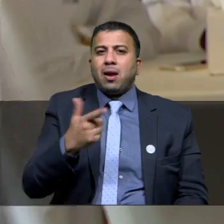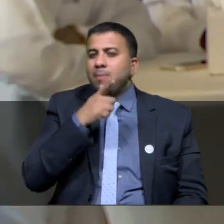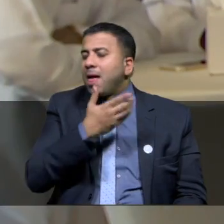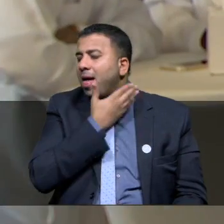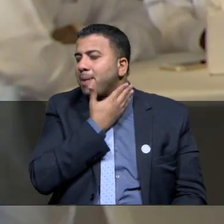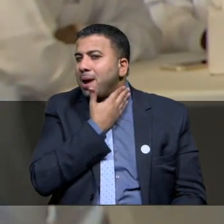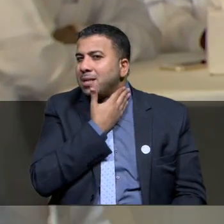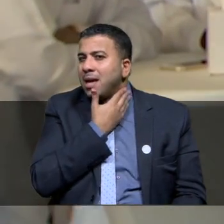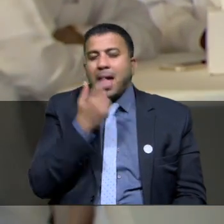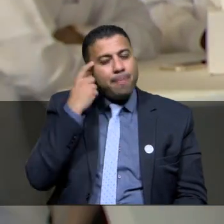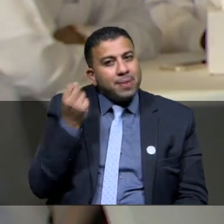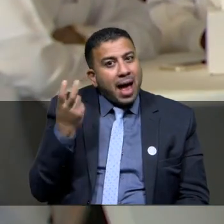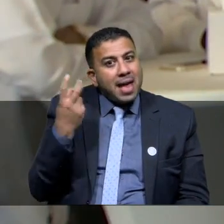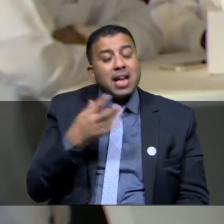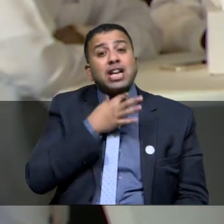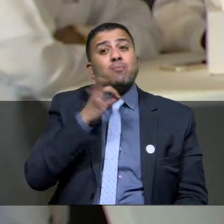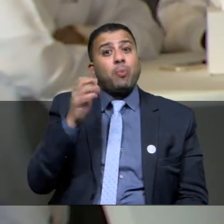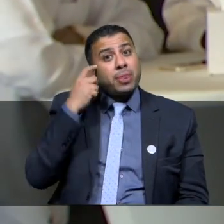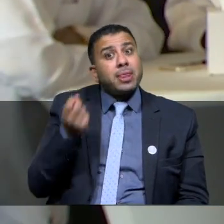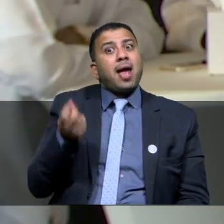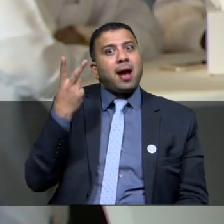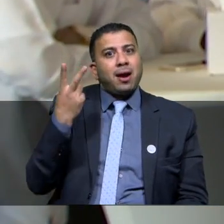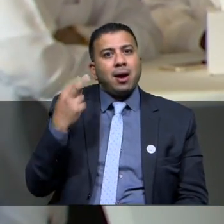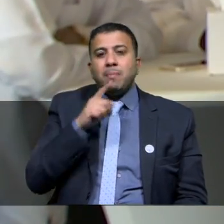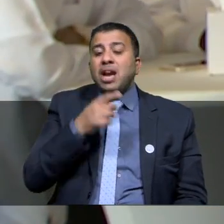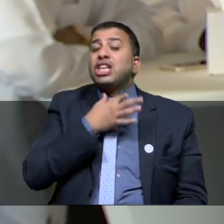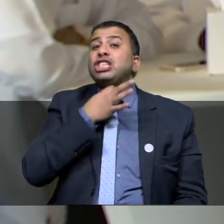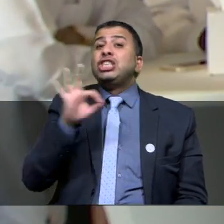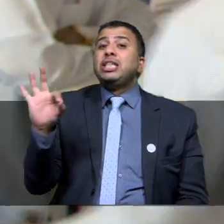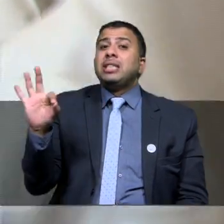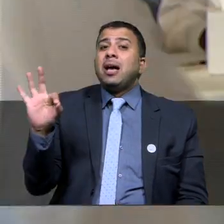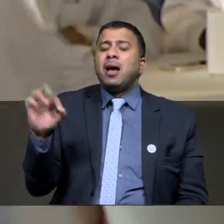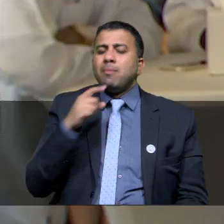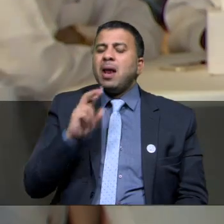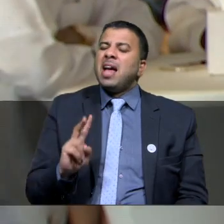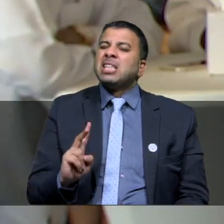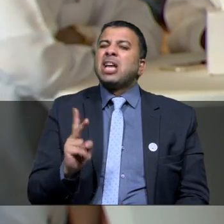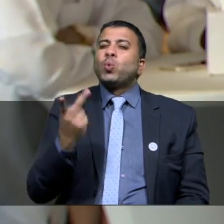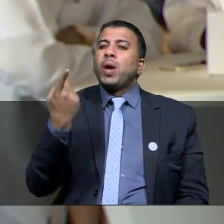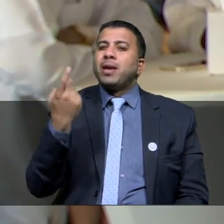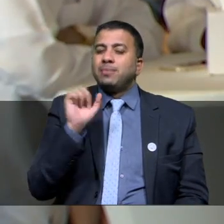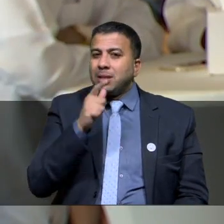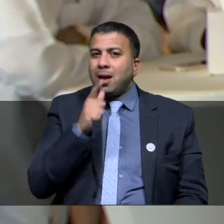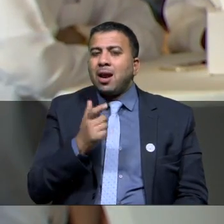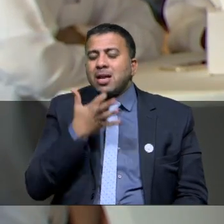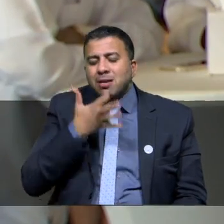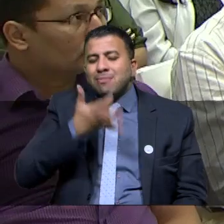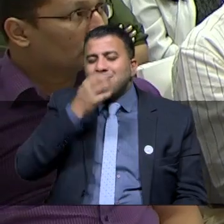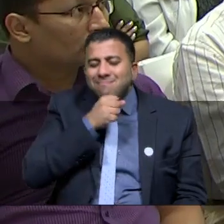خدمات إبداعية مبتكرة وجديدة، ونطور من الخدمات اللي نقدمها لكبار